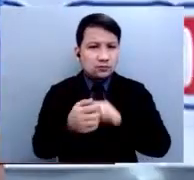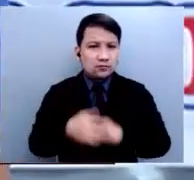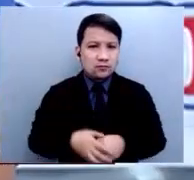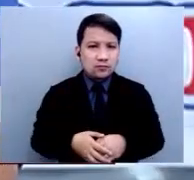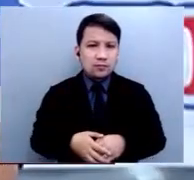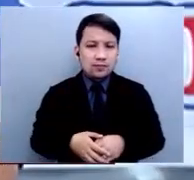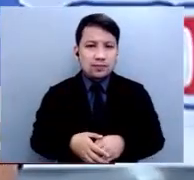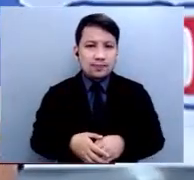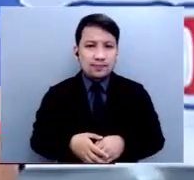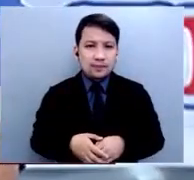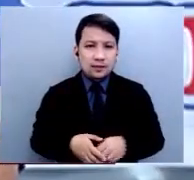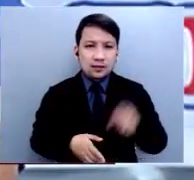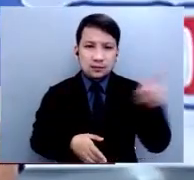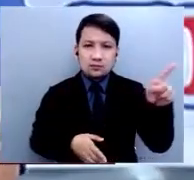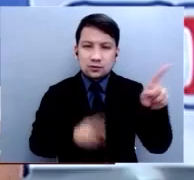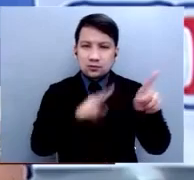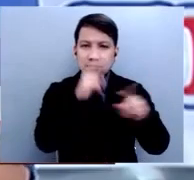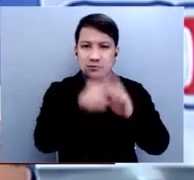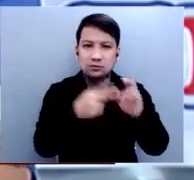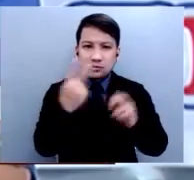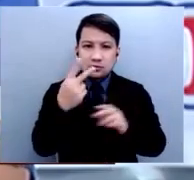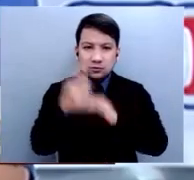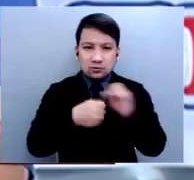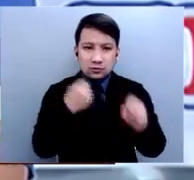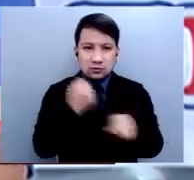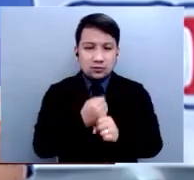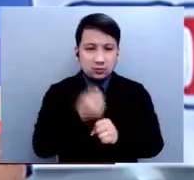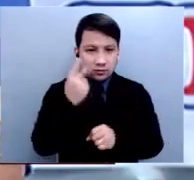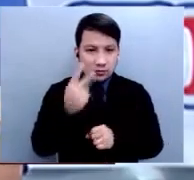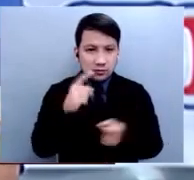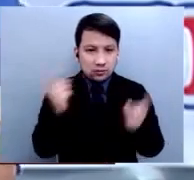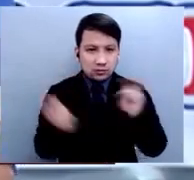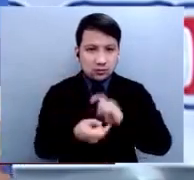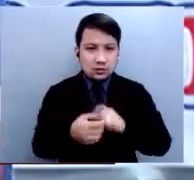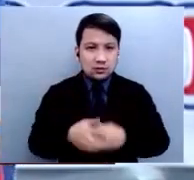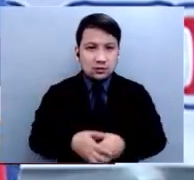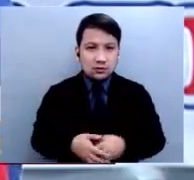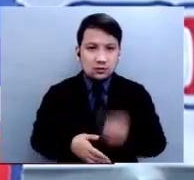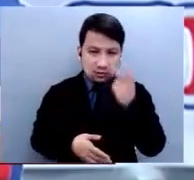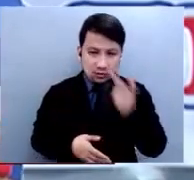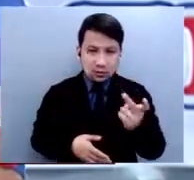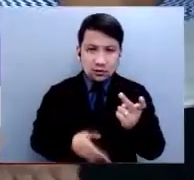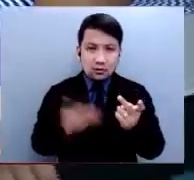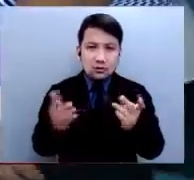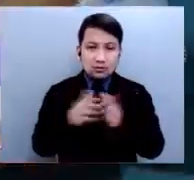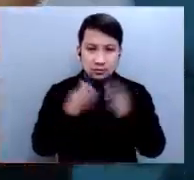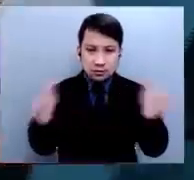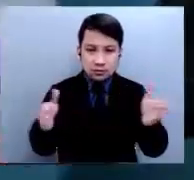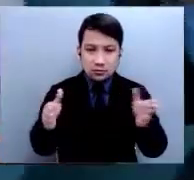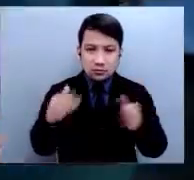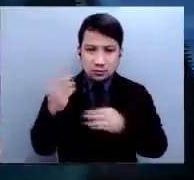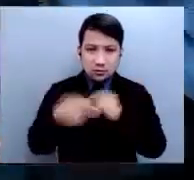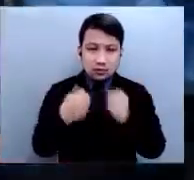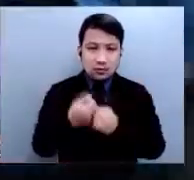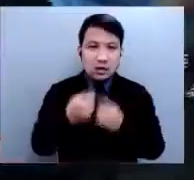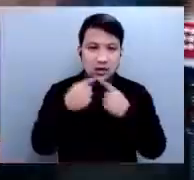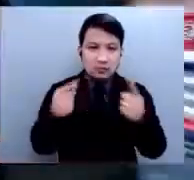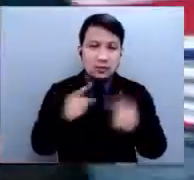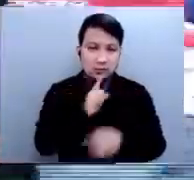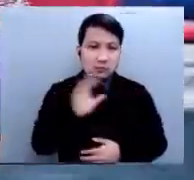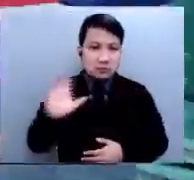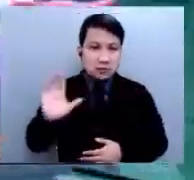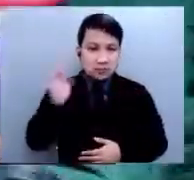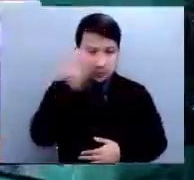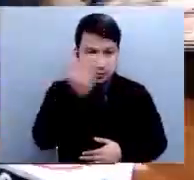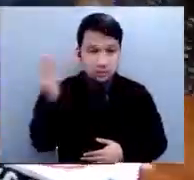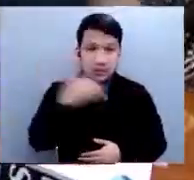na in 2 years, malaki ang pagbabago. Makikita nyo na ang malaking pagbabago. Ito naman ang pangako ni Senador Manny